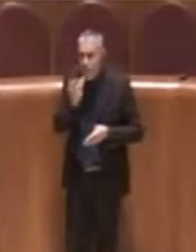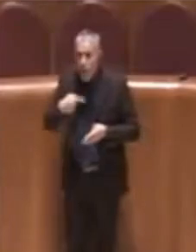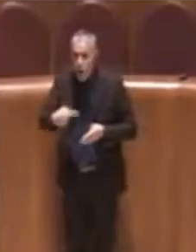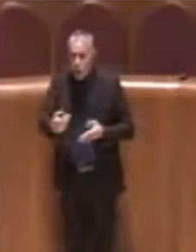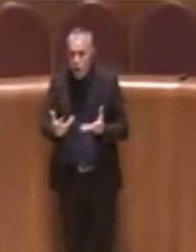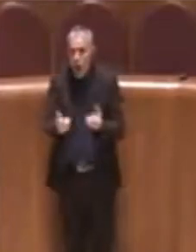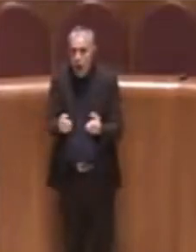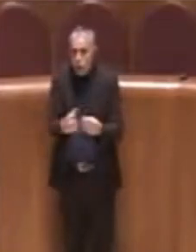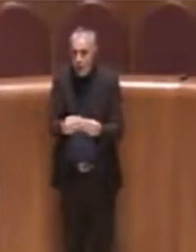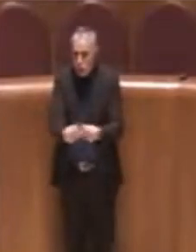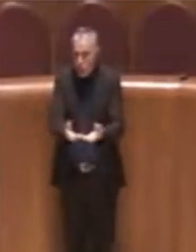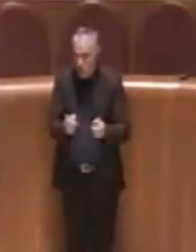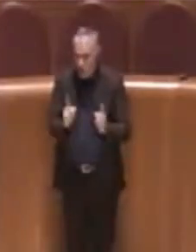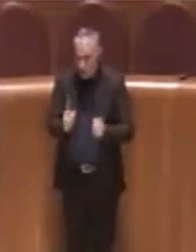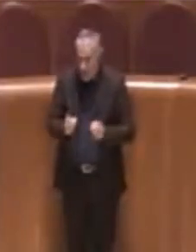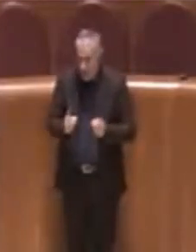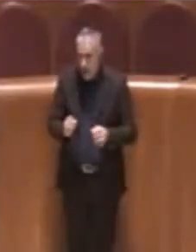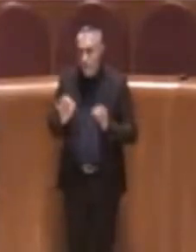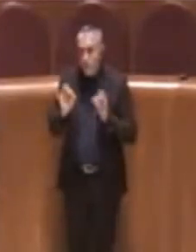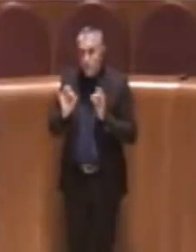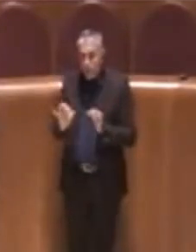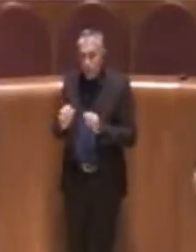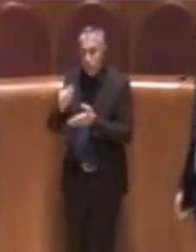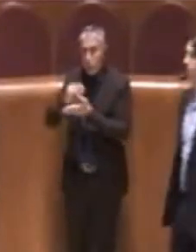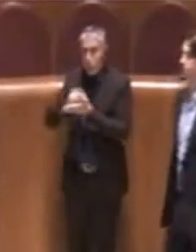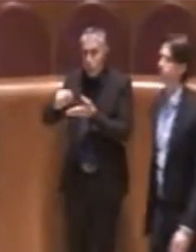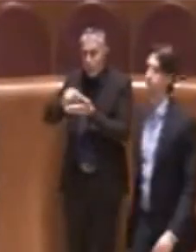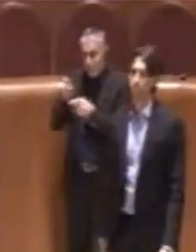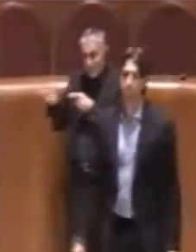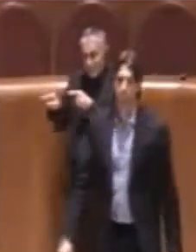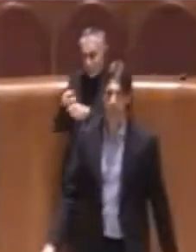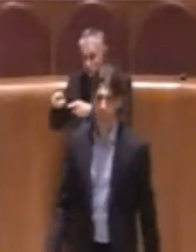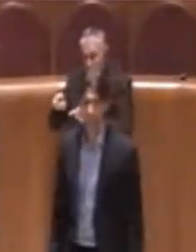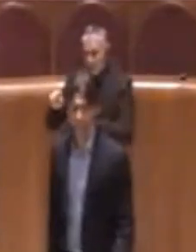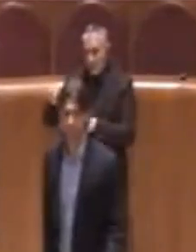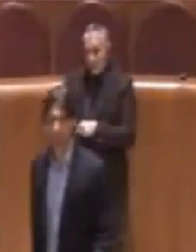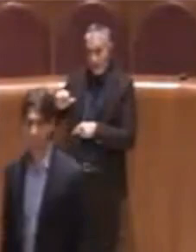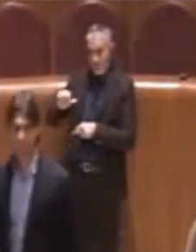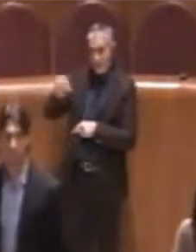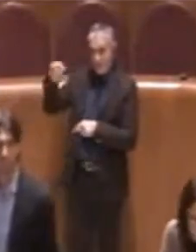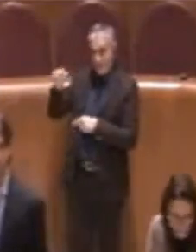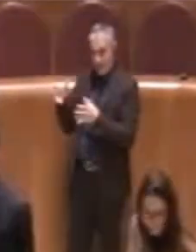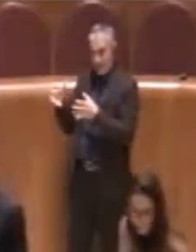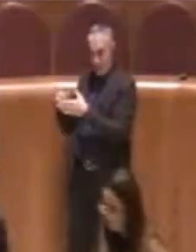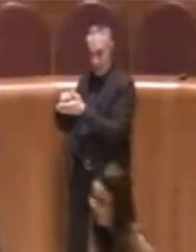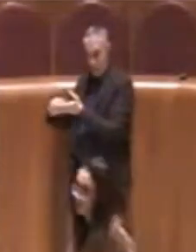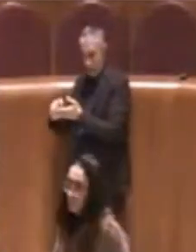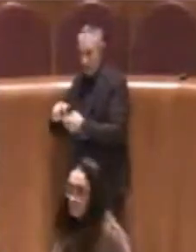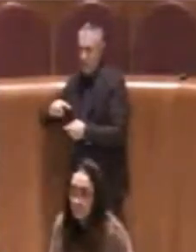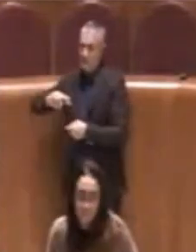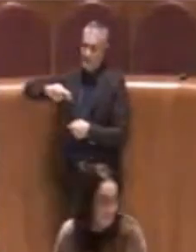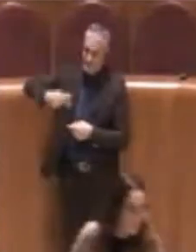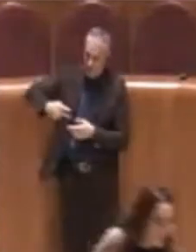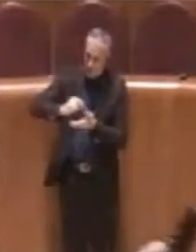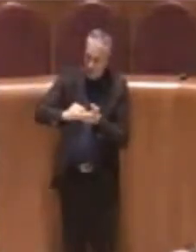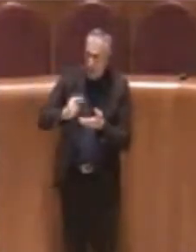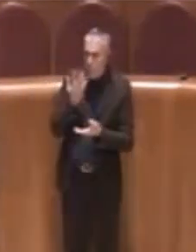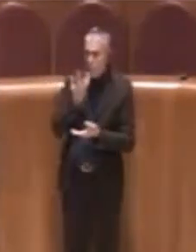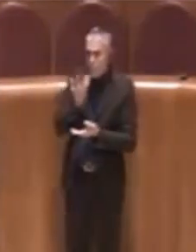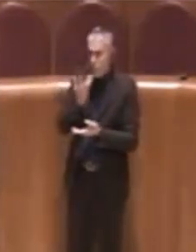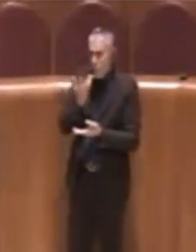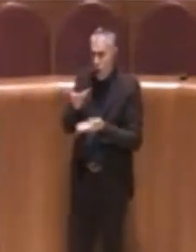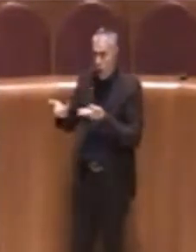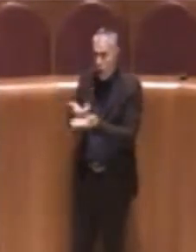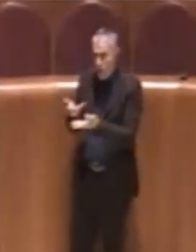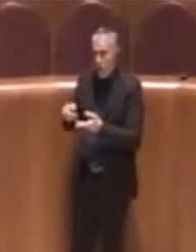E io ho visto che anche gli stessi uffici, i primi e i secondi con cui abbiamo collaborato, avevano voglia di collaborare, perché